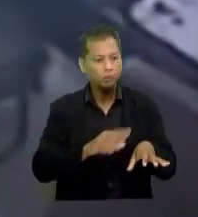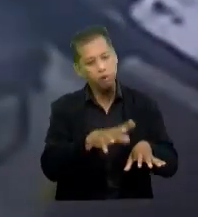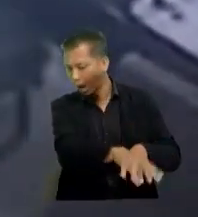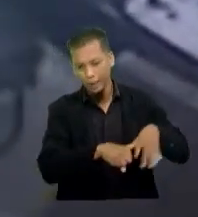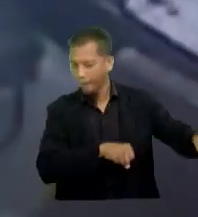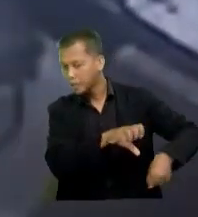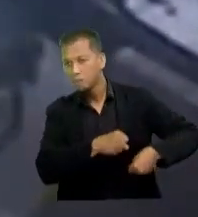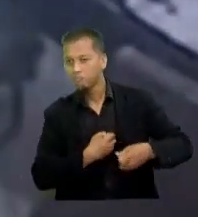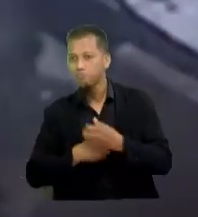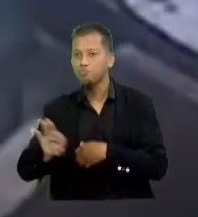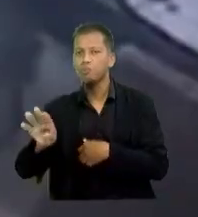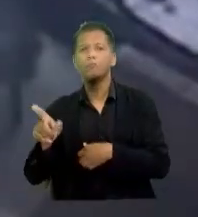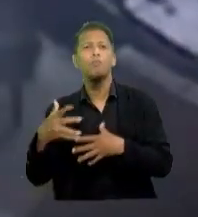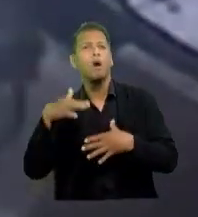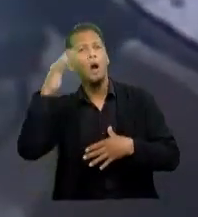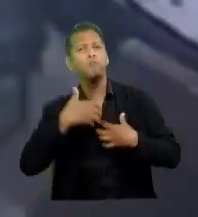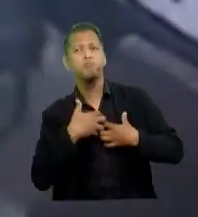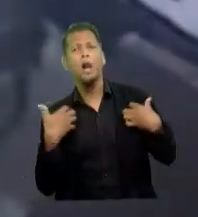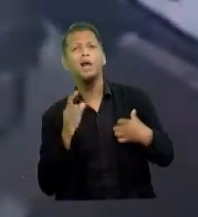harta warisan pada 3 saudaranya.